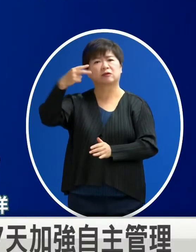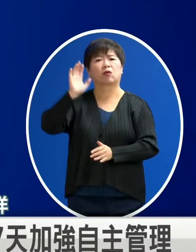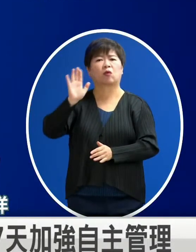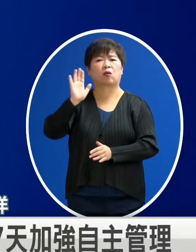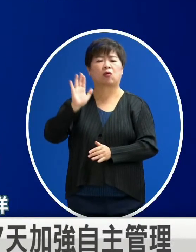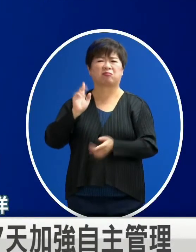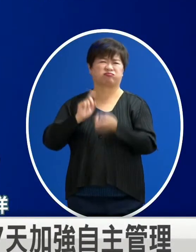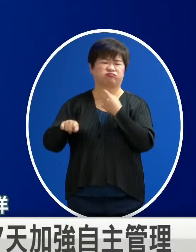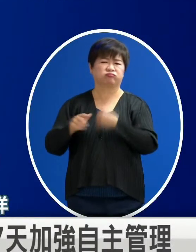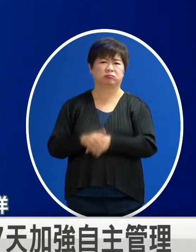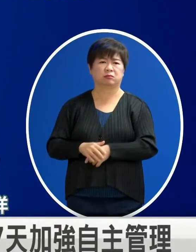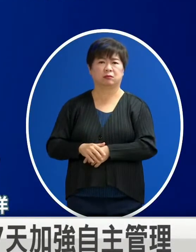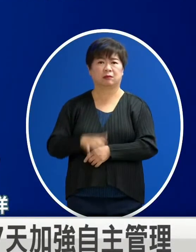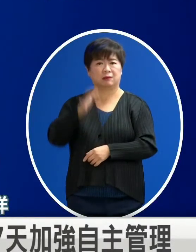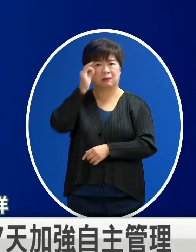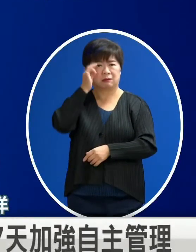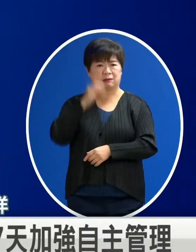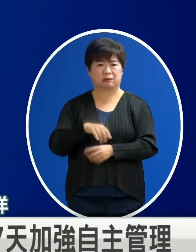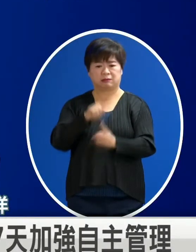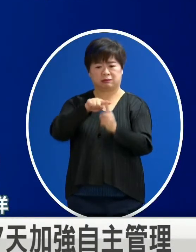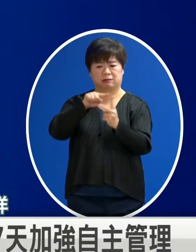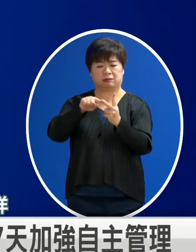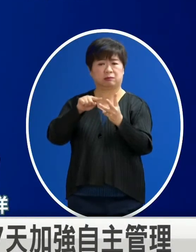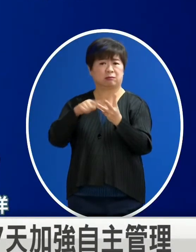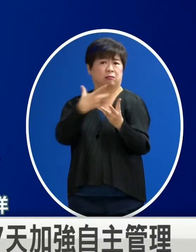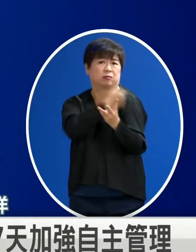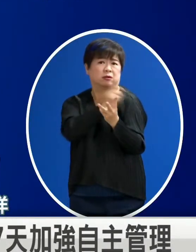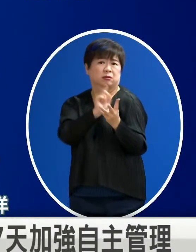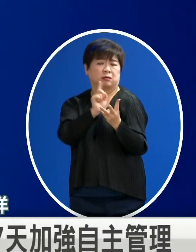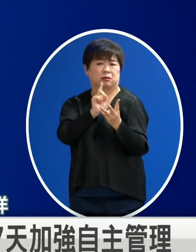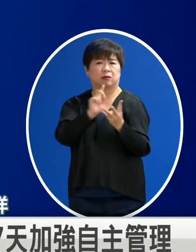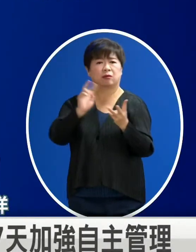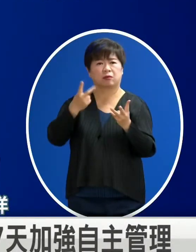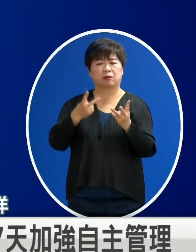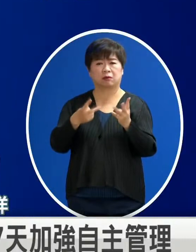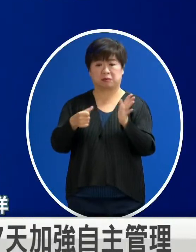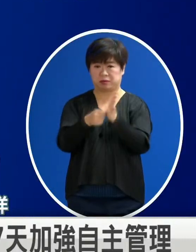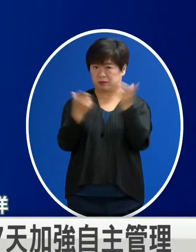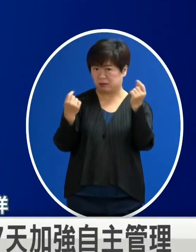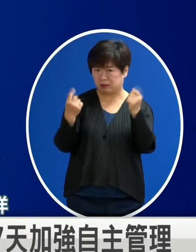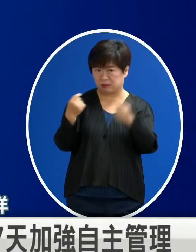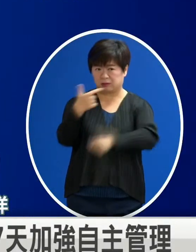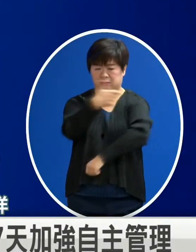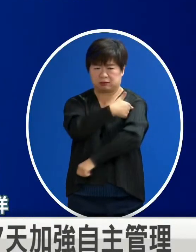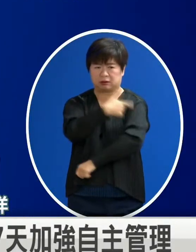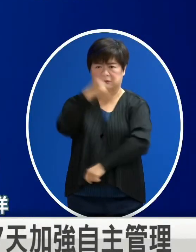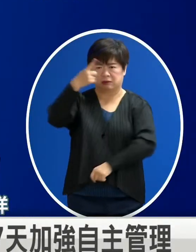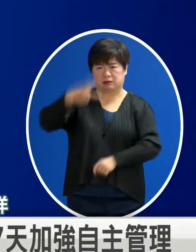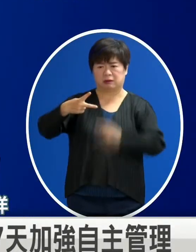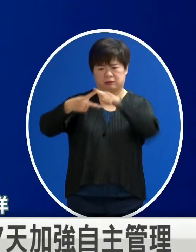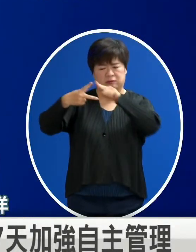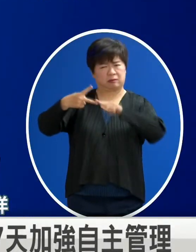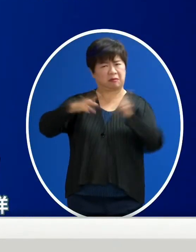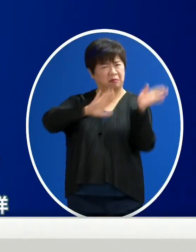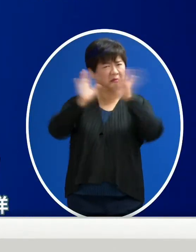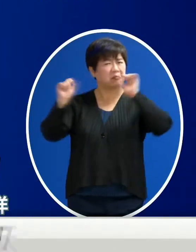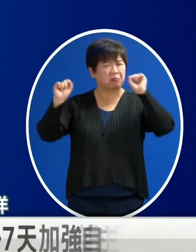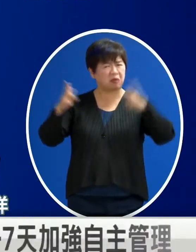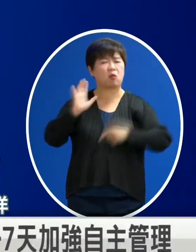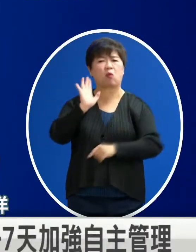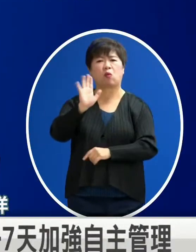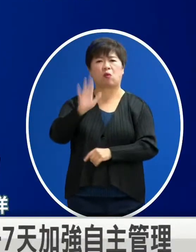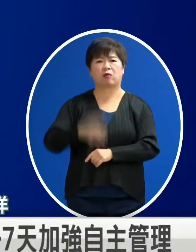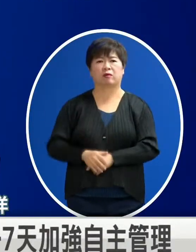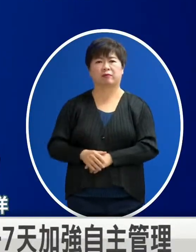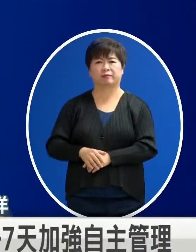比例也可能跟接种疫苗类别或是同一厂牌的这个第一剂跟第二剂可能也都不一样。那这个就是提供给大